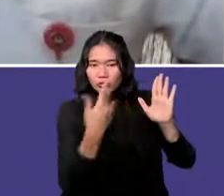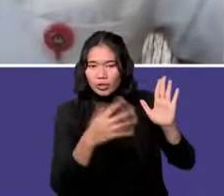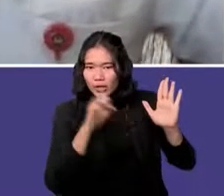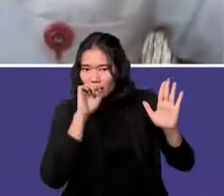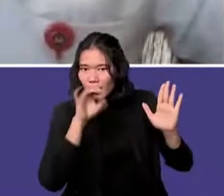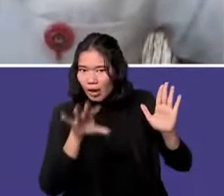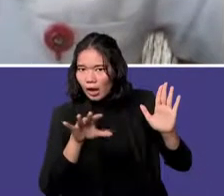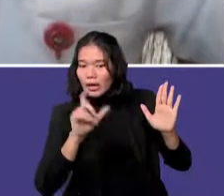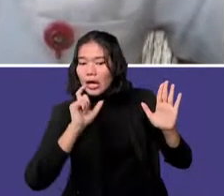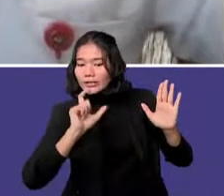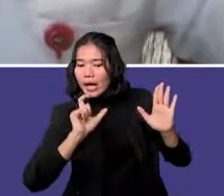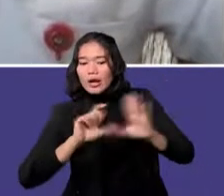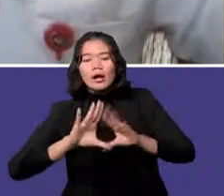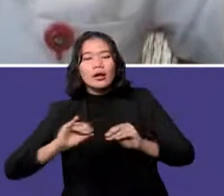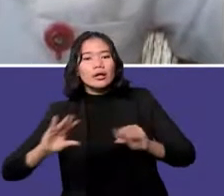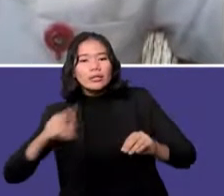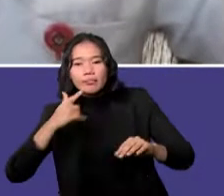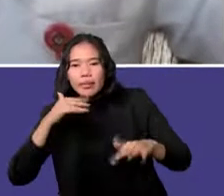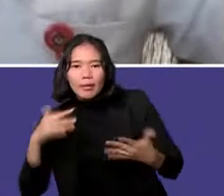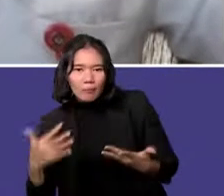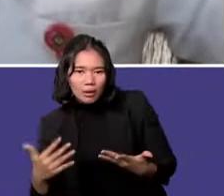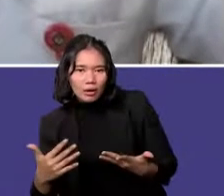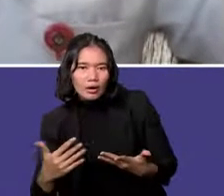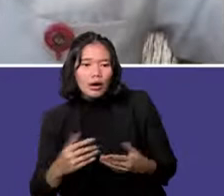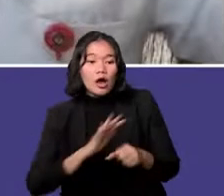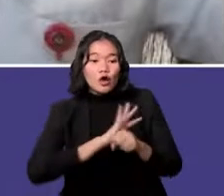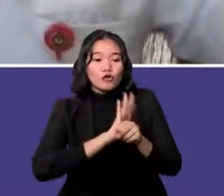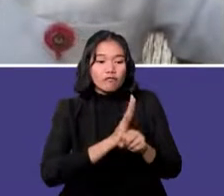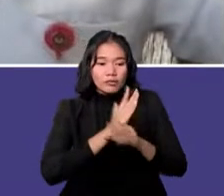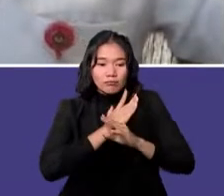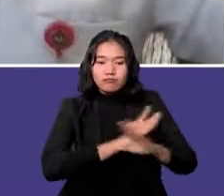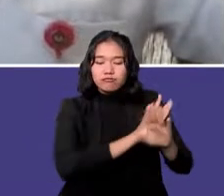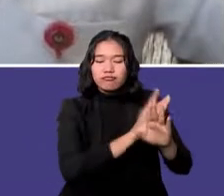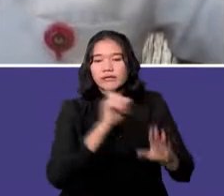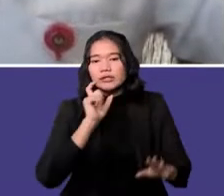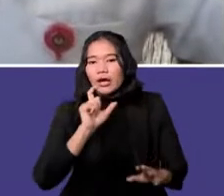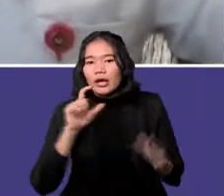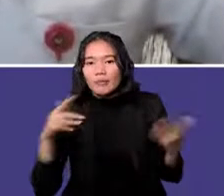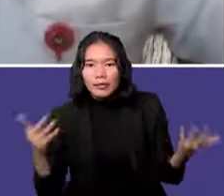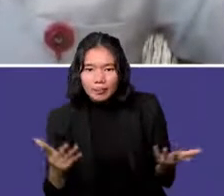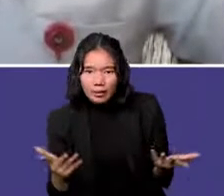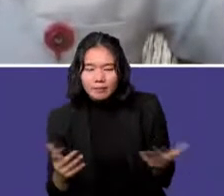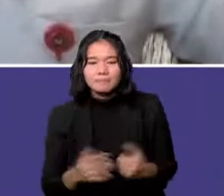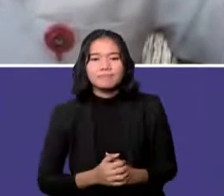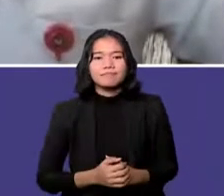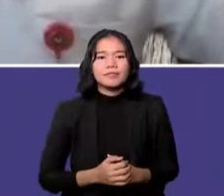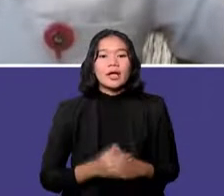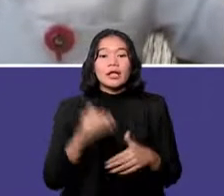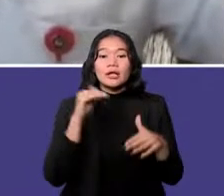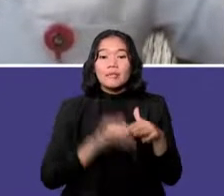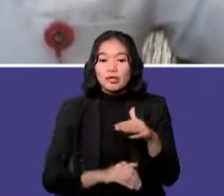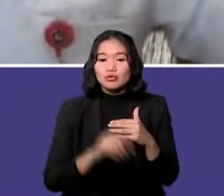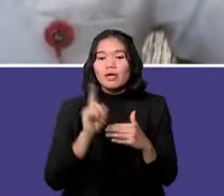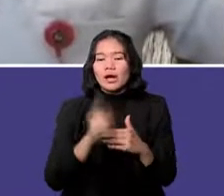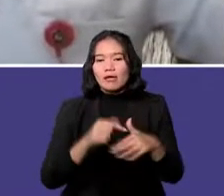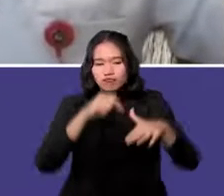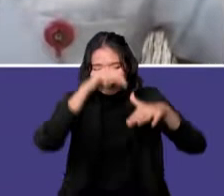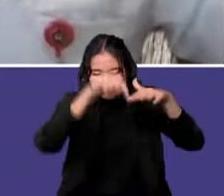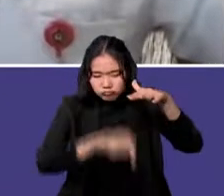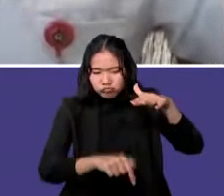bagaimana kita bekerja, bagaimana kita mengendalikan COVID di perkantoran dan industri, termasuk tata caranya.